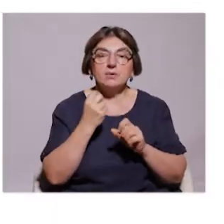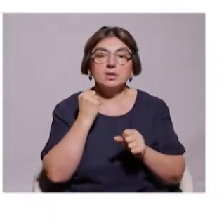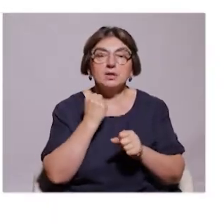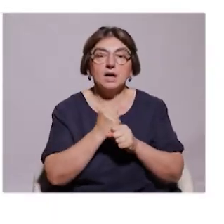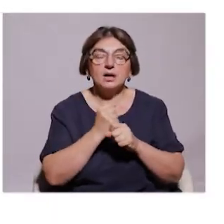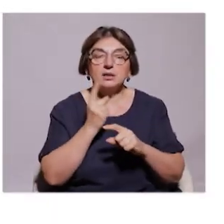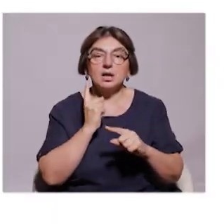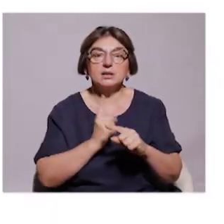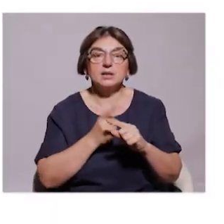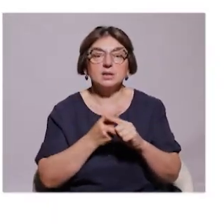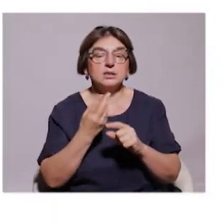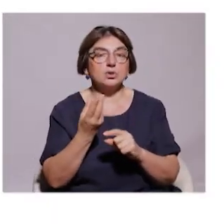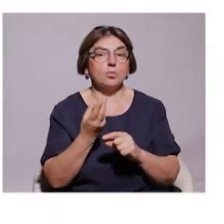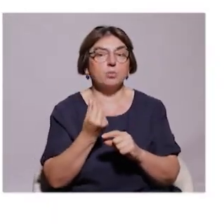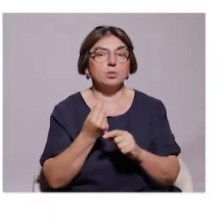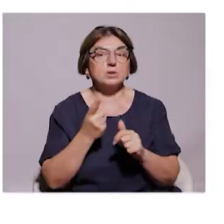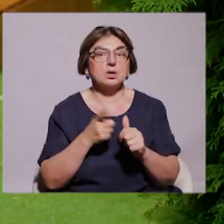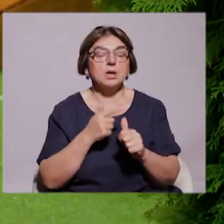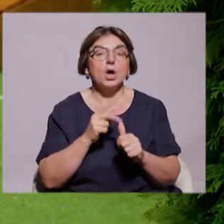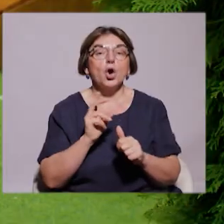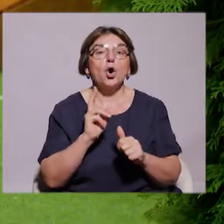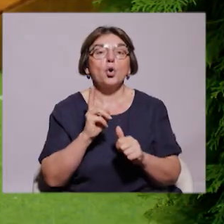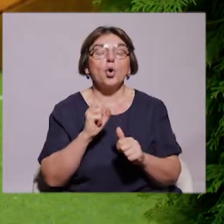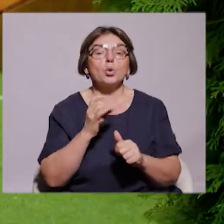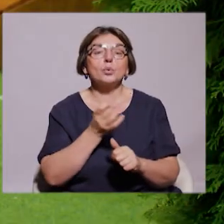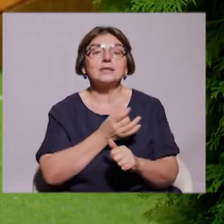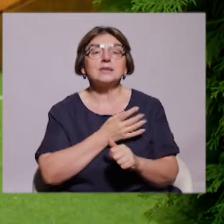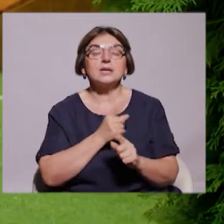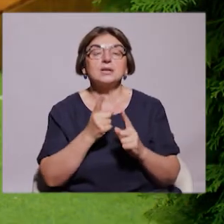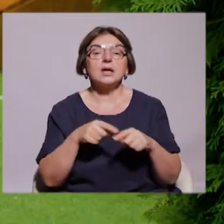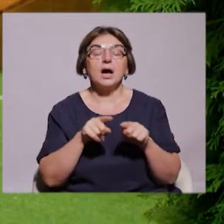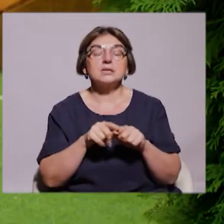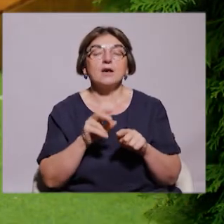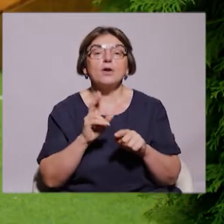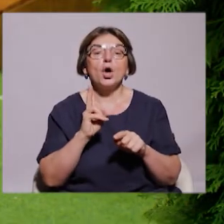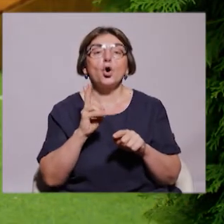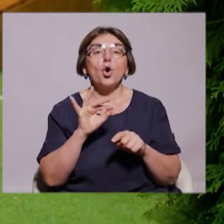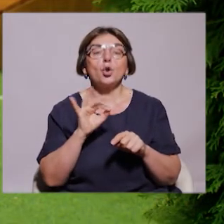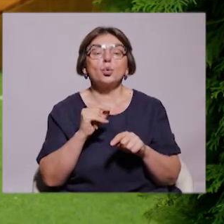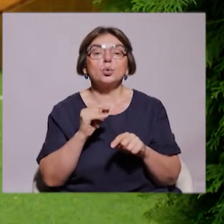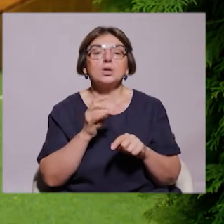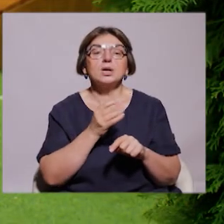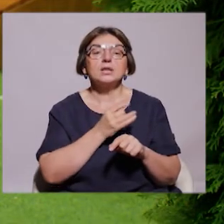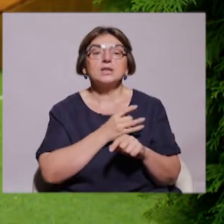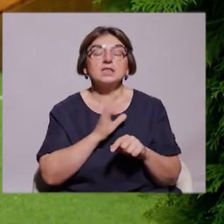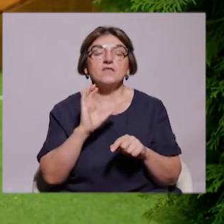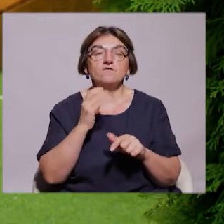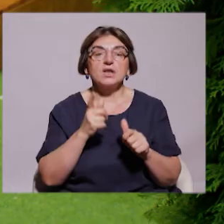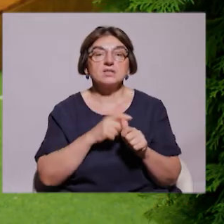კოლხური ვერცხლი ეწოდება. ფულის მოჭრას დამეთანხმებით ძალიან დიდი მნიშვნელობა ჰქონდა, იმიტომ რომ ეს სახელმწიფოს არსებობის